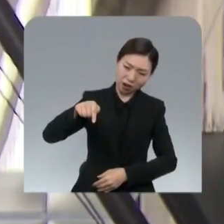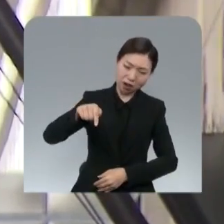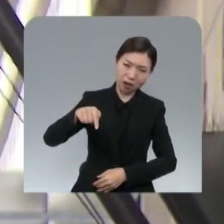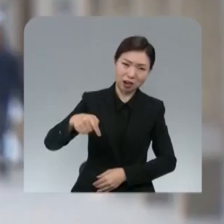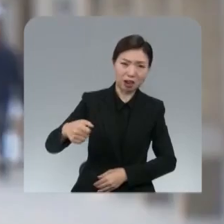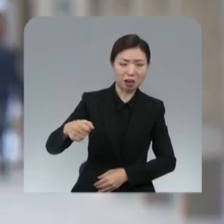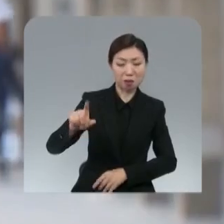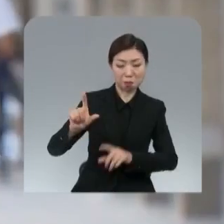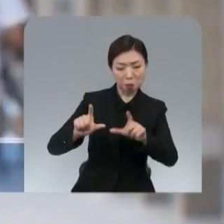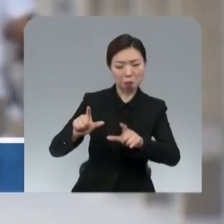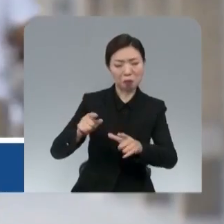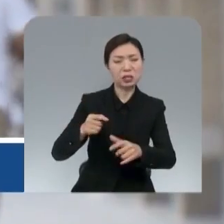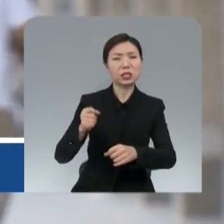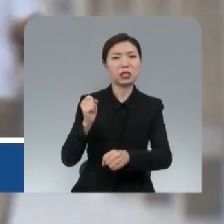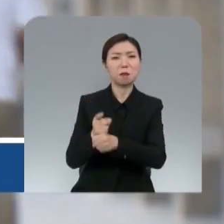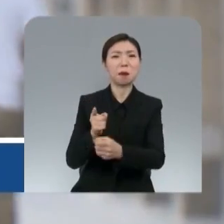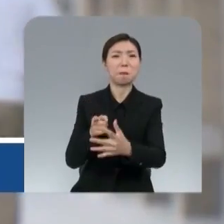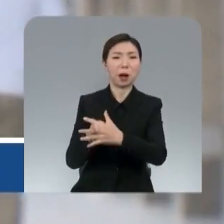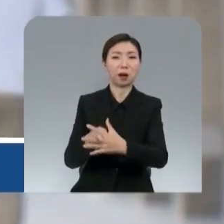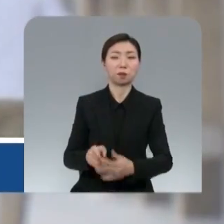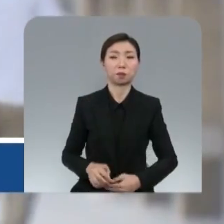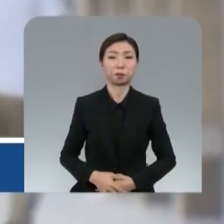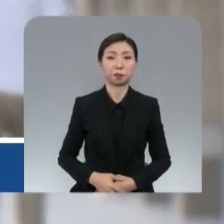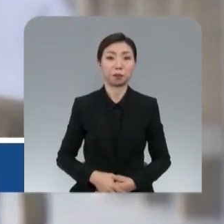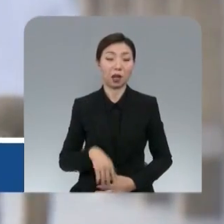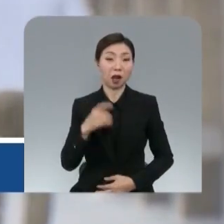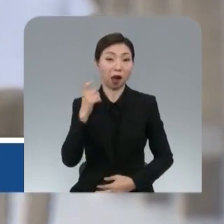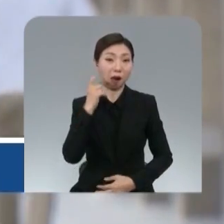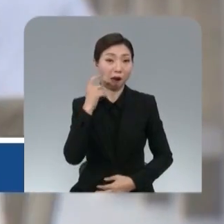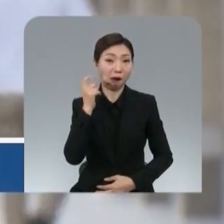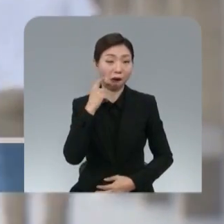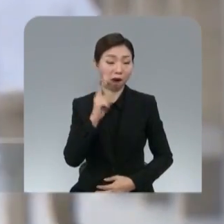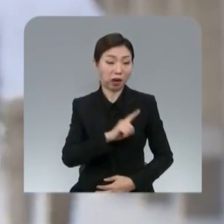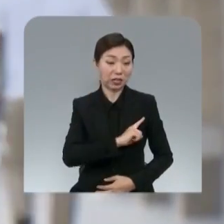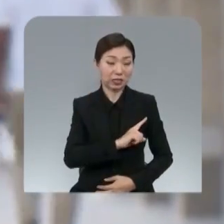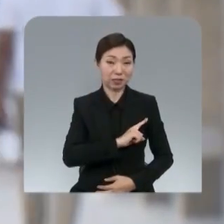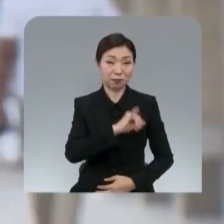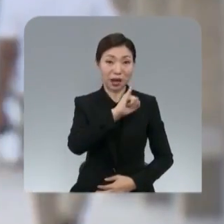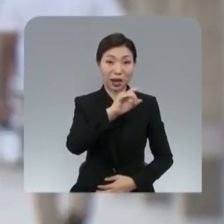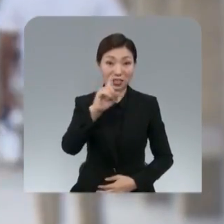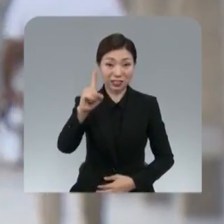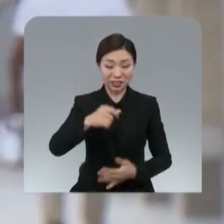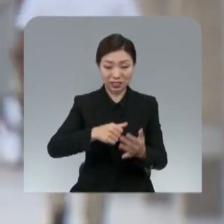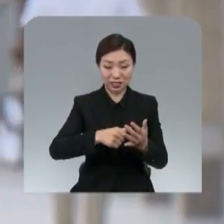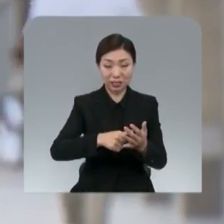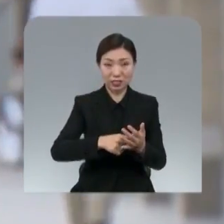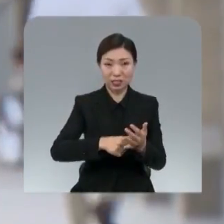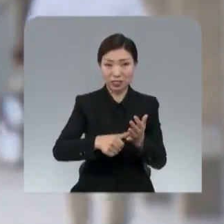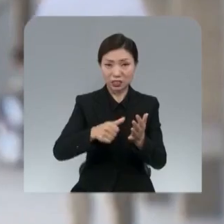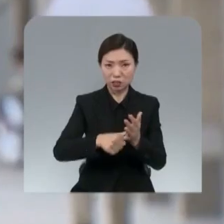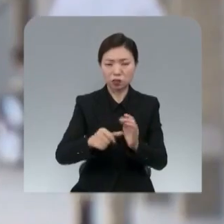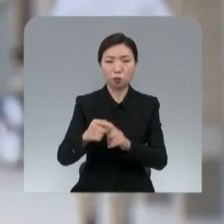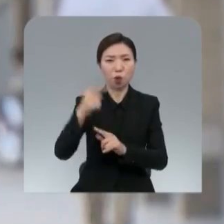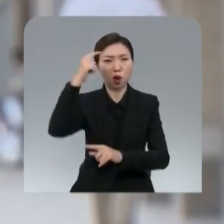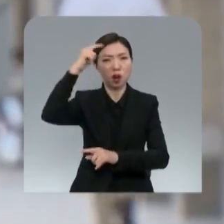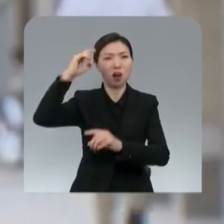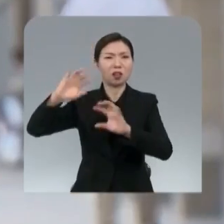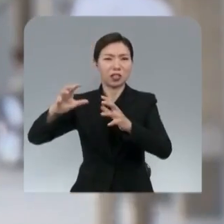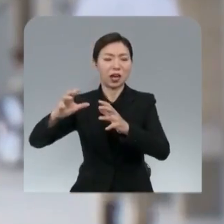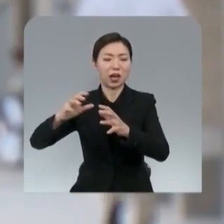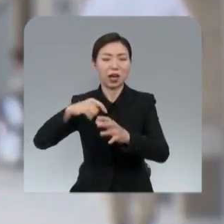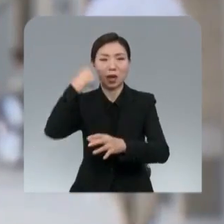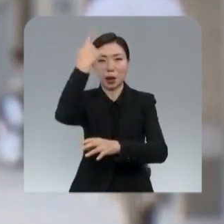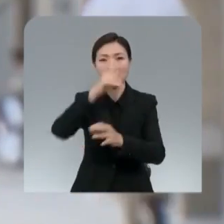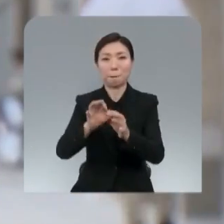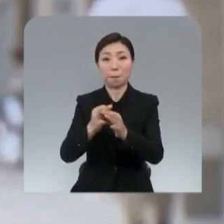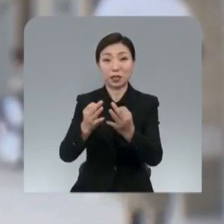계정들의 상당수는 러시아였습니다. 메타는 우크라이나 전쟁 관련 가짜 뉴스를 펼쳐온 러시아 페이스북 계정 1,600여 개